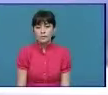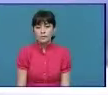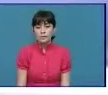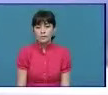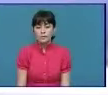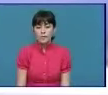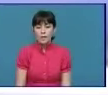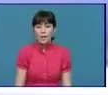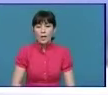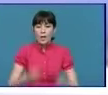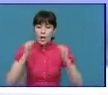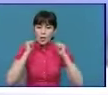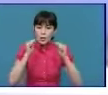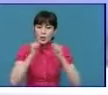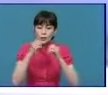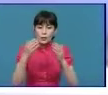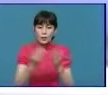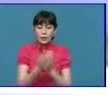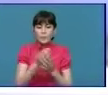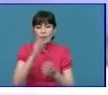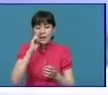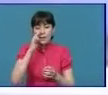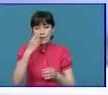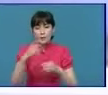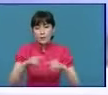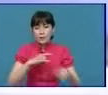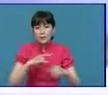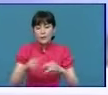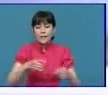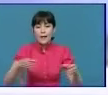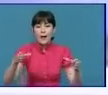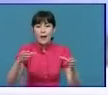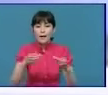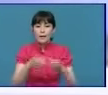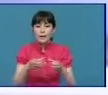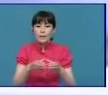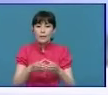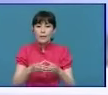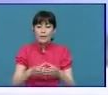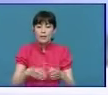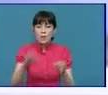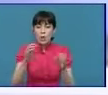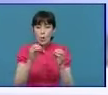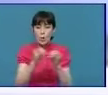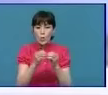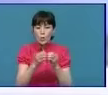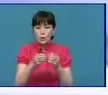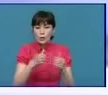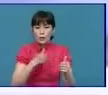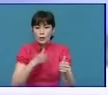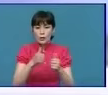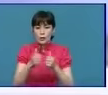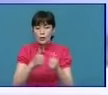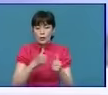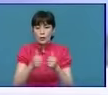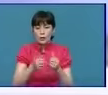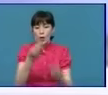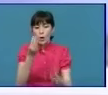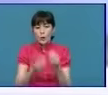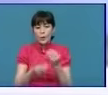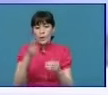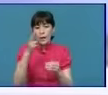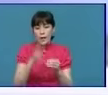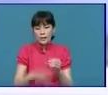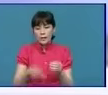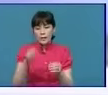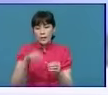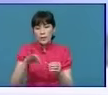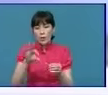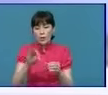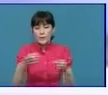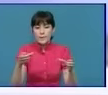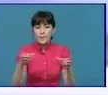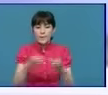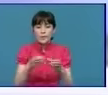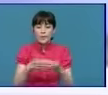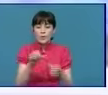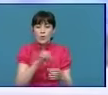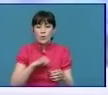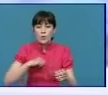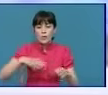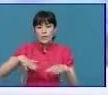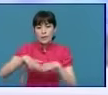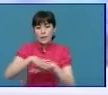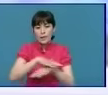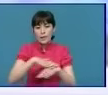Кезек спорт жаңалығында. Шымкентте футболдан премьер-лига командаларының 10-шы турдағы ойындар аяқталды. Жергілікті Ордабасы командасы өз